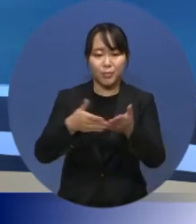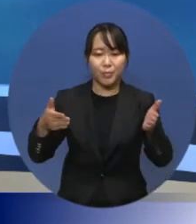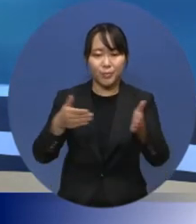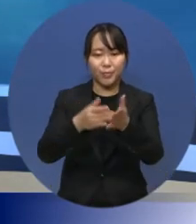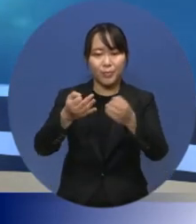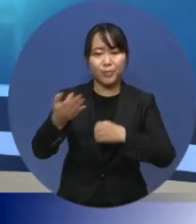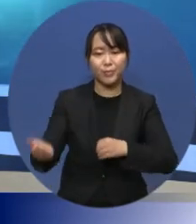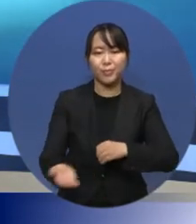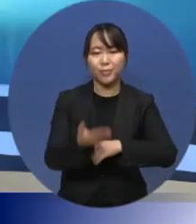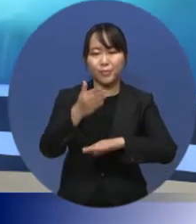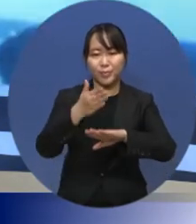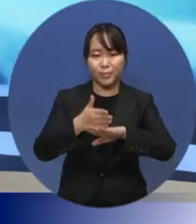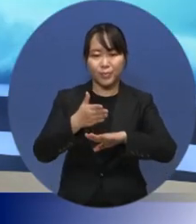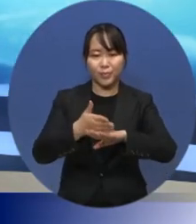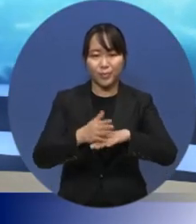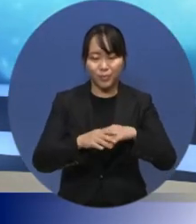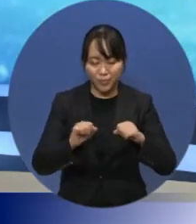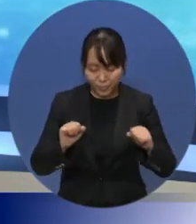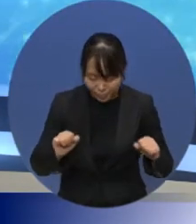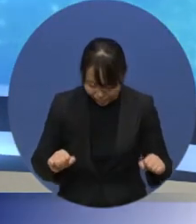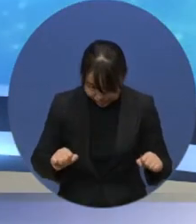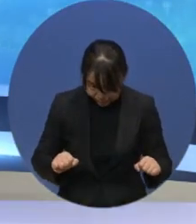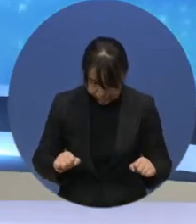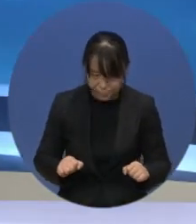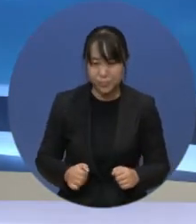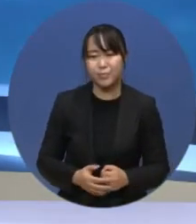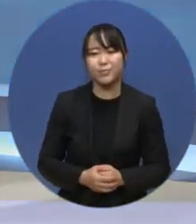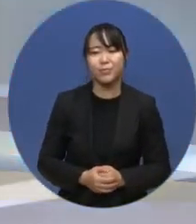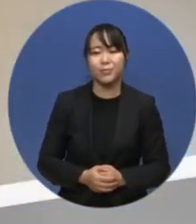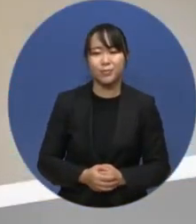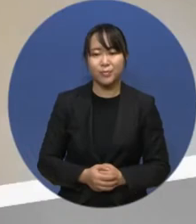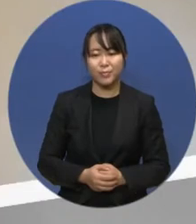마칩니다. 시청해주신 여러분 고맙습니다.